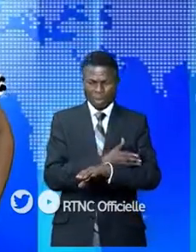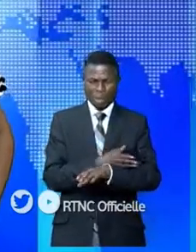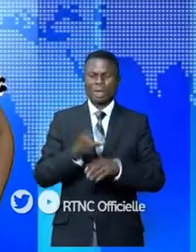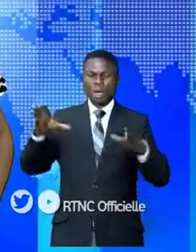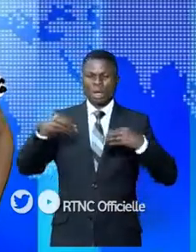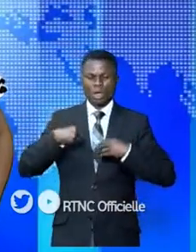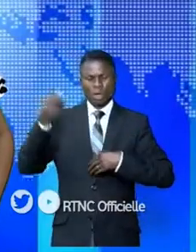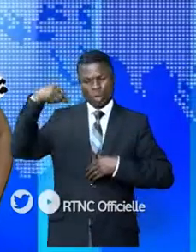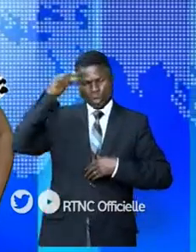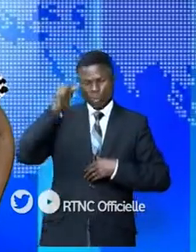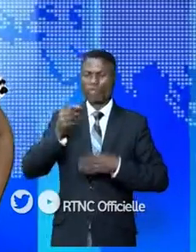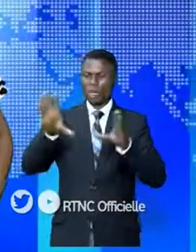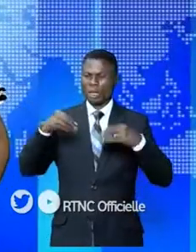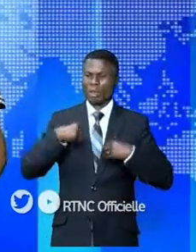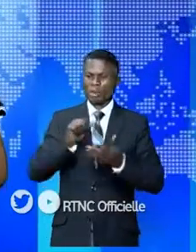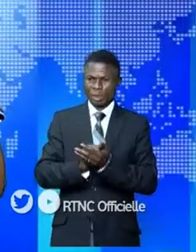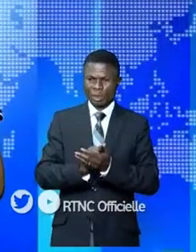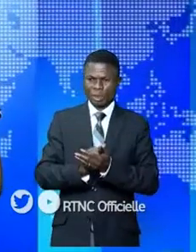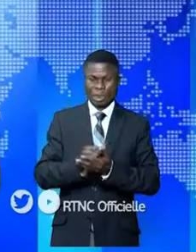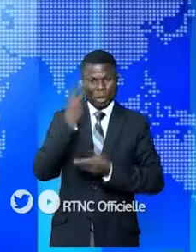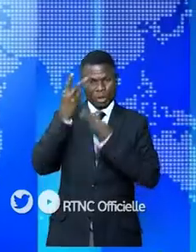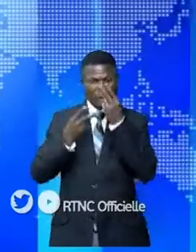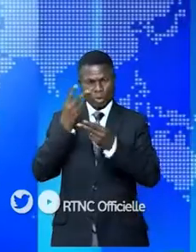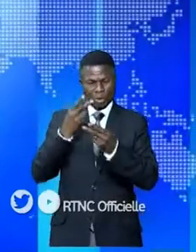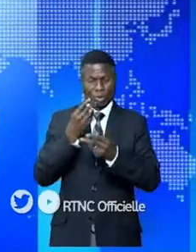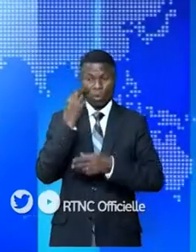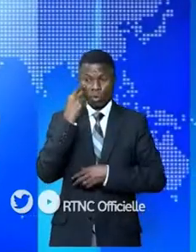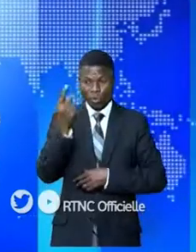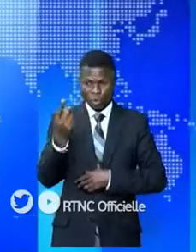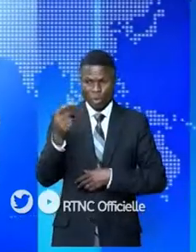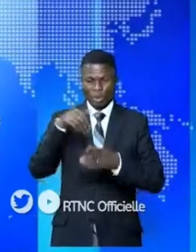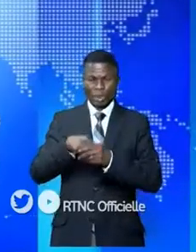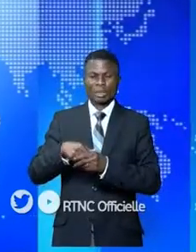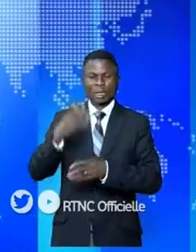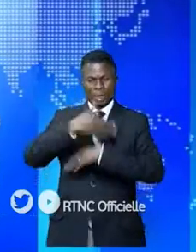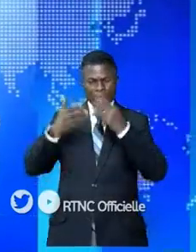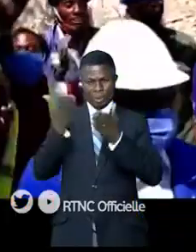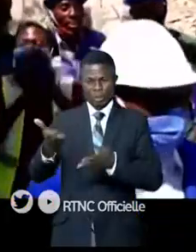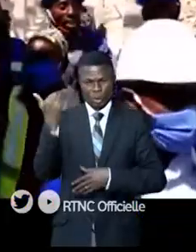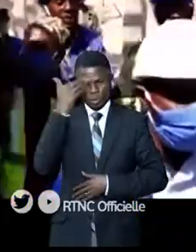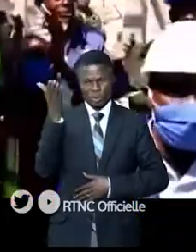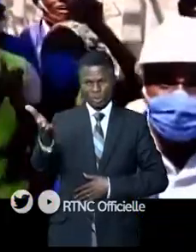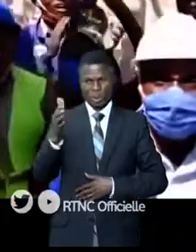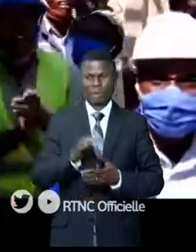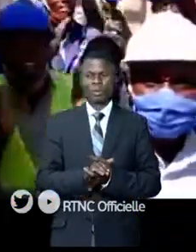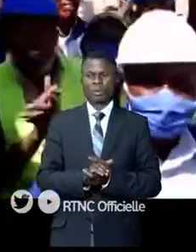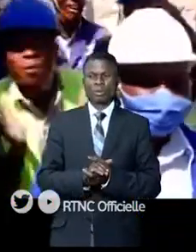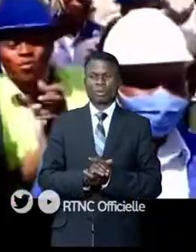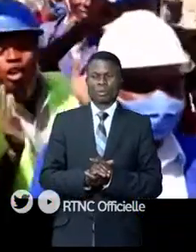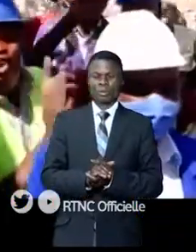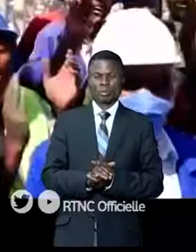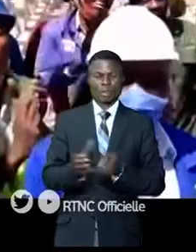de province, Richard Mouyej-Mwangez-Mons, lors de sa visite d'inspection dans ces chantiers. Regardez.